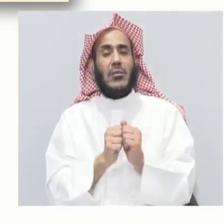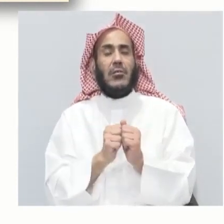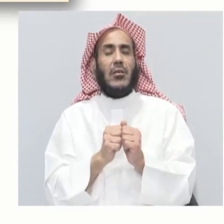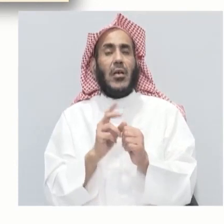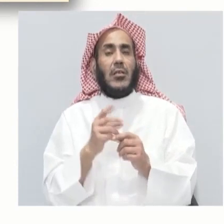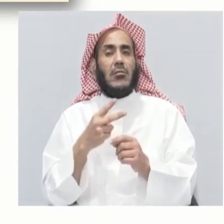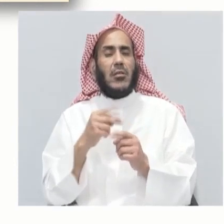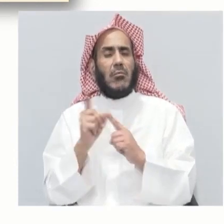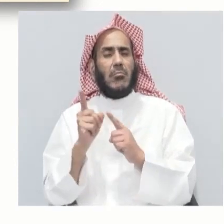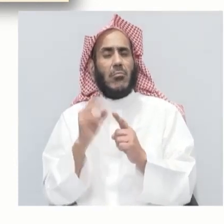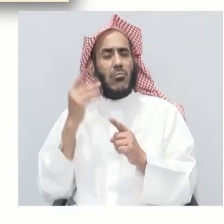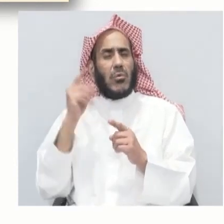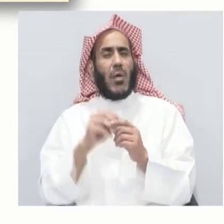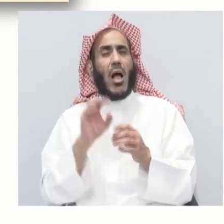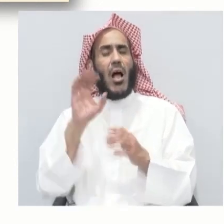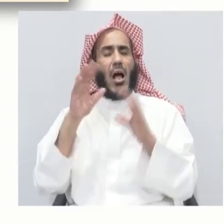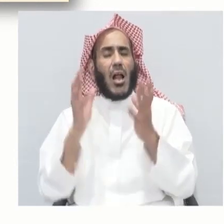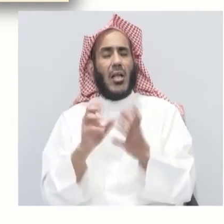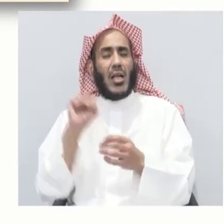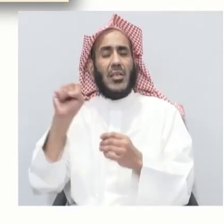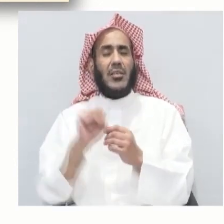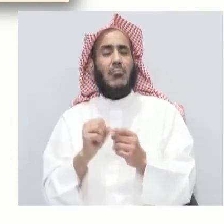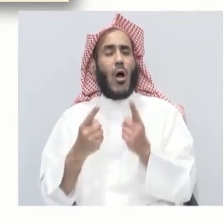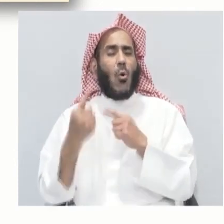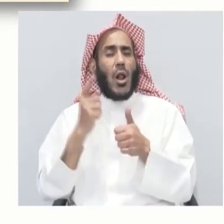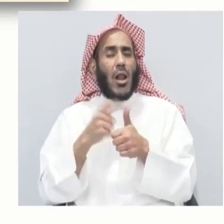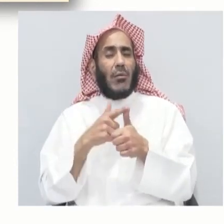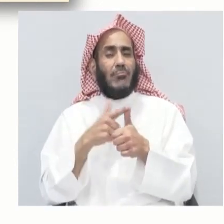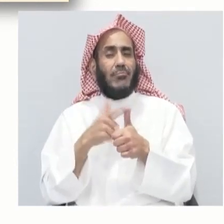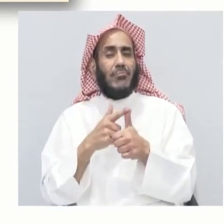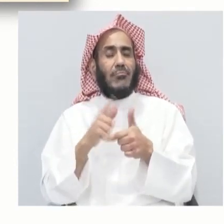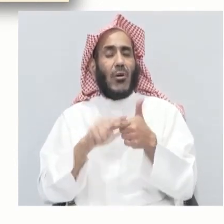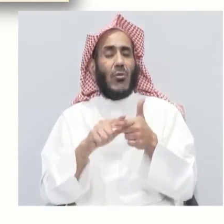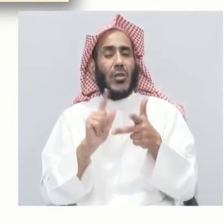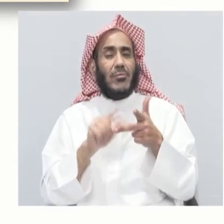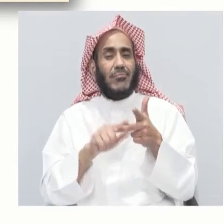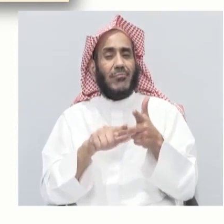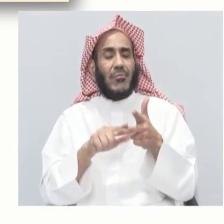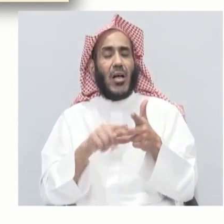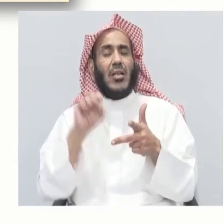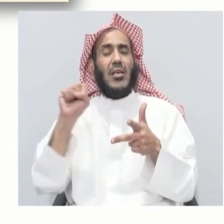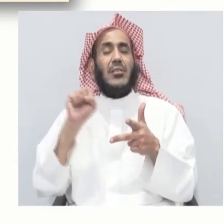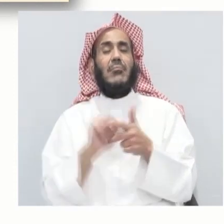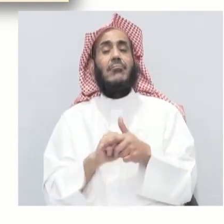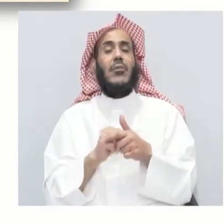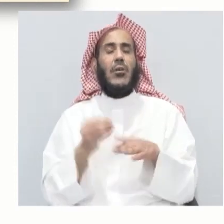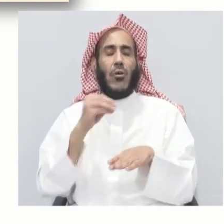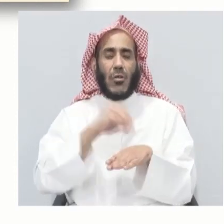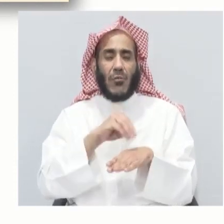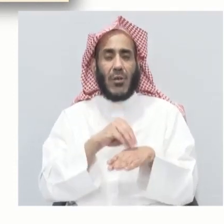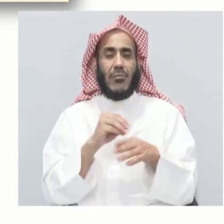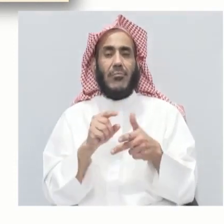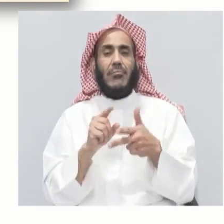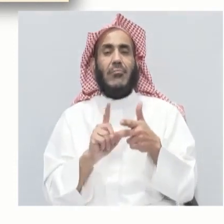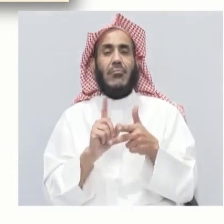تعتبرها حالات خاصه يعني الحاله الاولى سبق ذكرناها نحن الحاله اثنين وثلاثه حالات خاصه ايضا تضفها على حالات